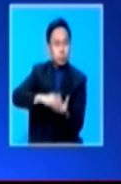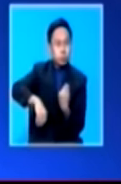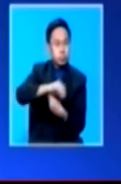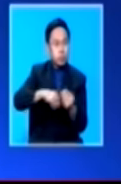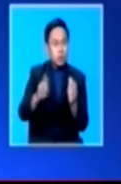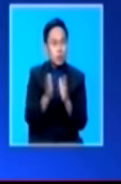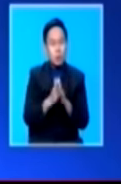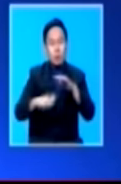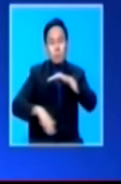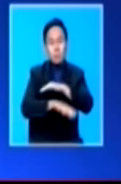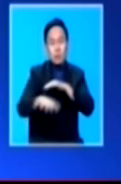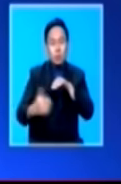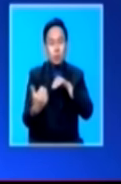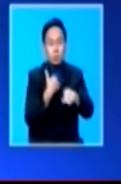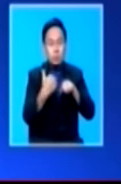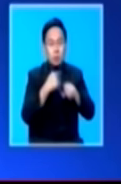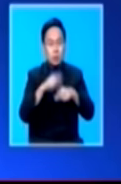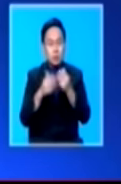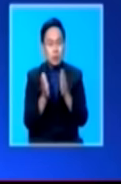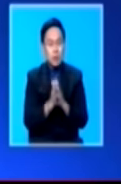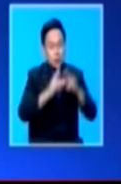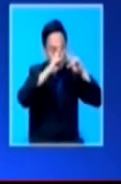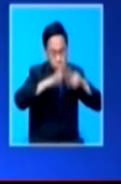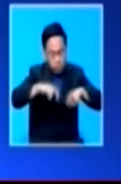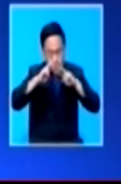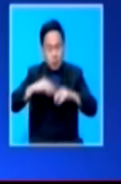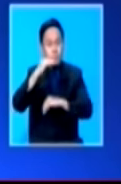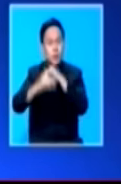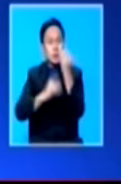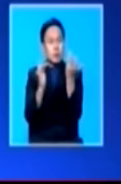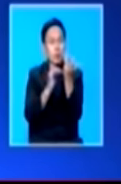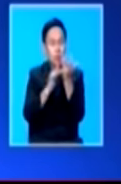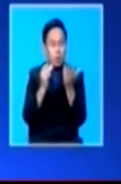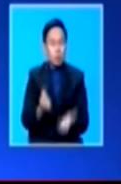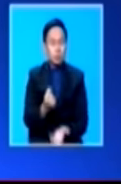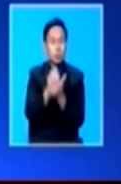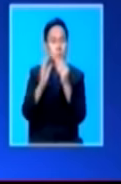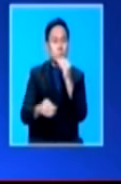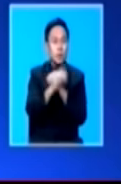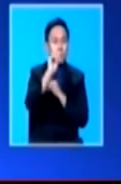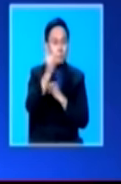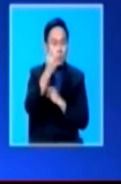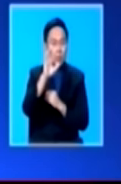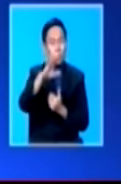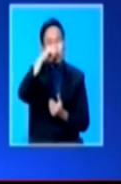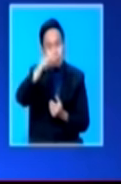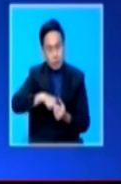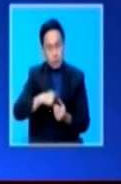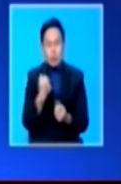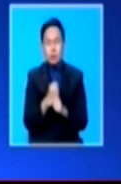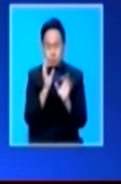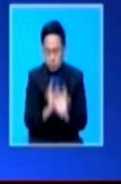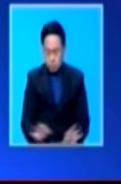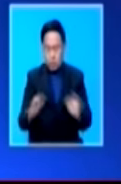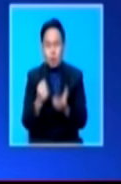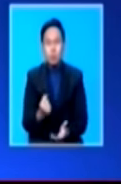านการใช้การวิจัยและพัฒนานำสู่การผลิตนวัตกรรมใหม่ๆของประเทศเหล่านี้นะครับจะเป็นกุญแจสู่